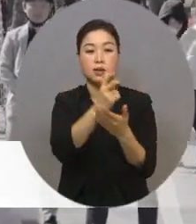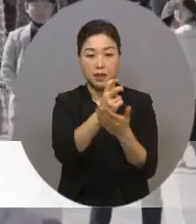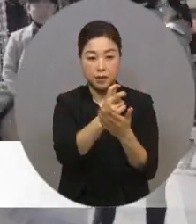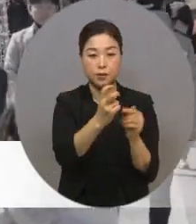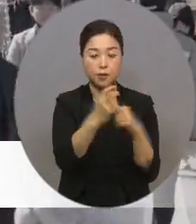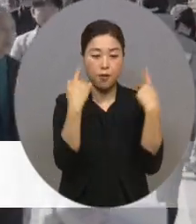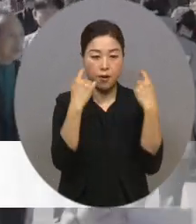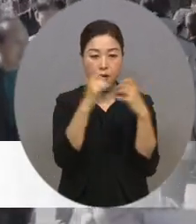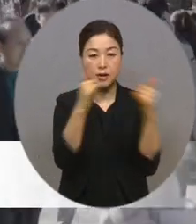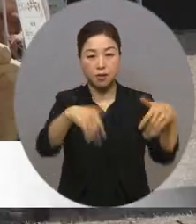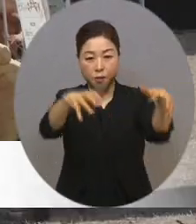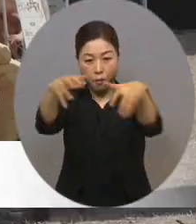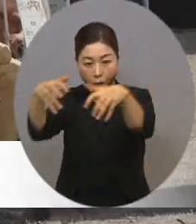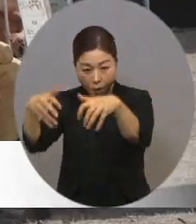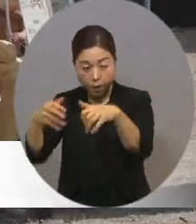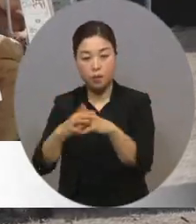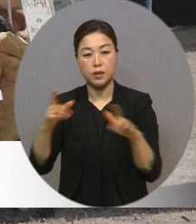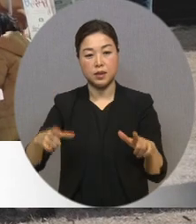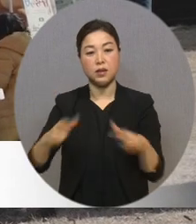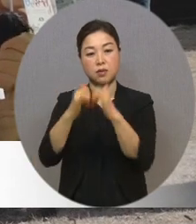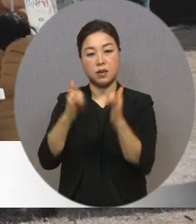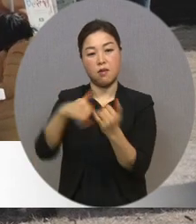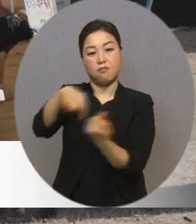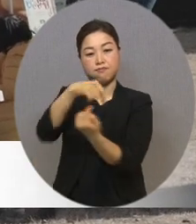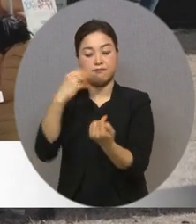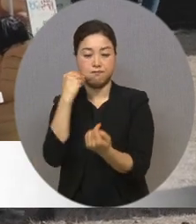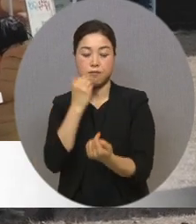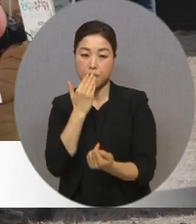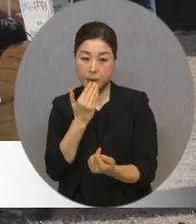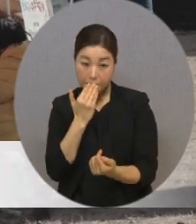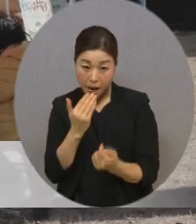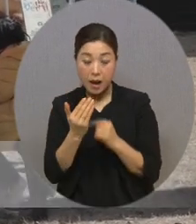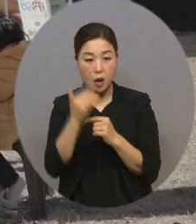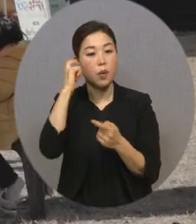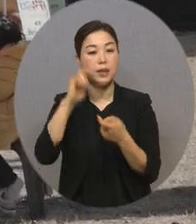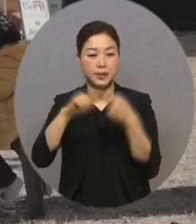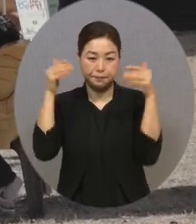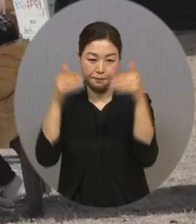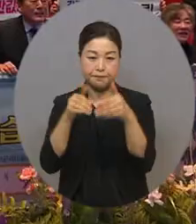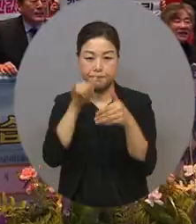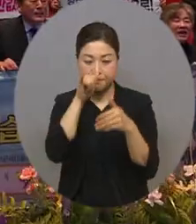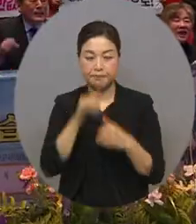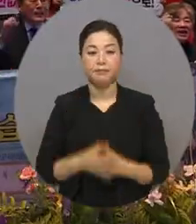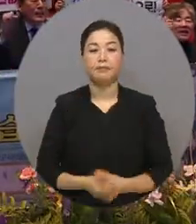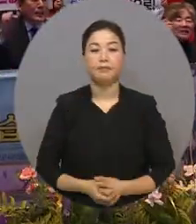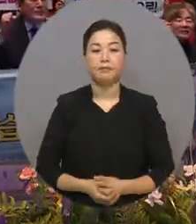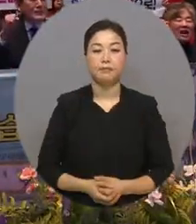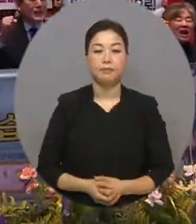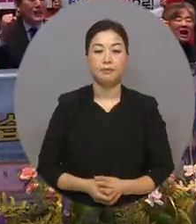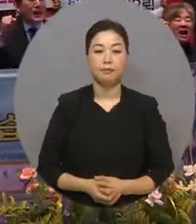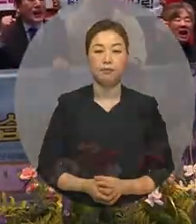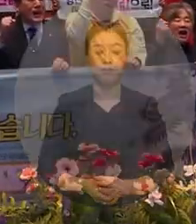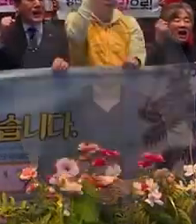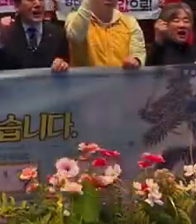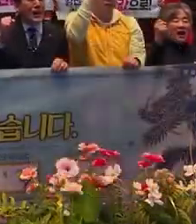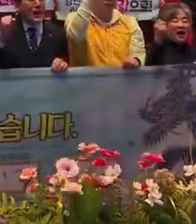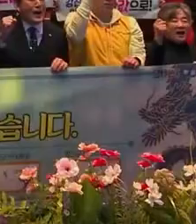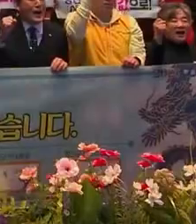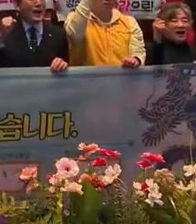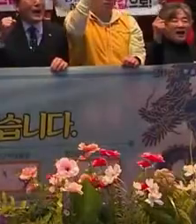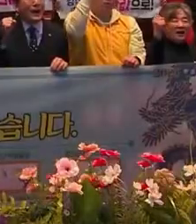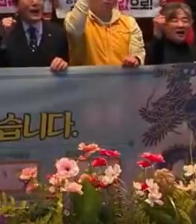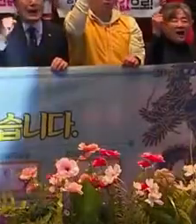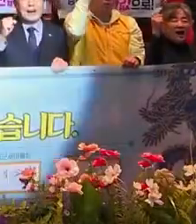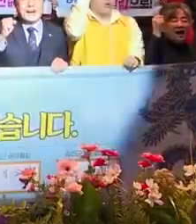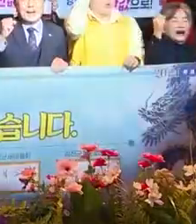유치와 지역경제 선순환의 시너지 효과를 일으킬 수 있을지 주목됩니다. 복지TV 뉴스 김정현입니다.